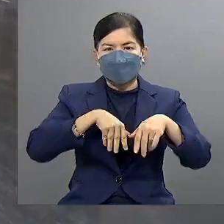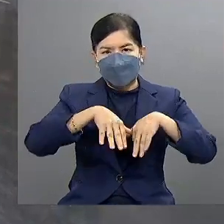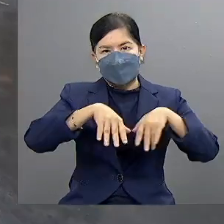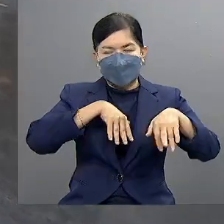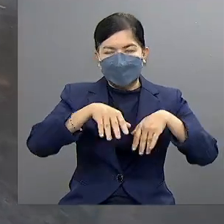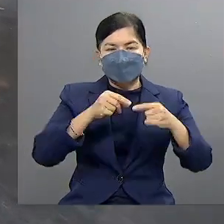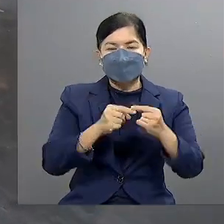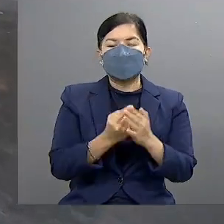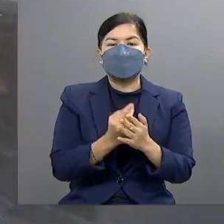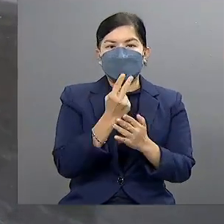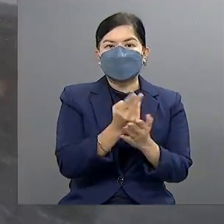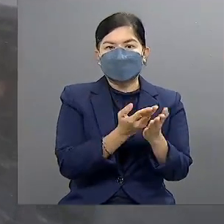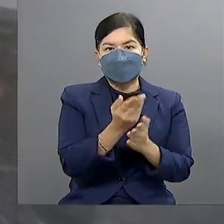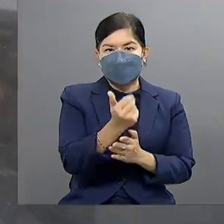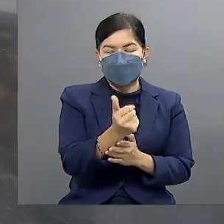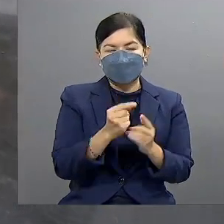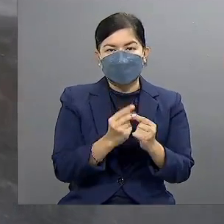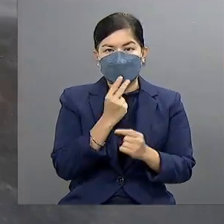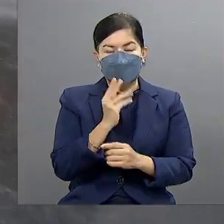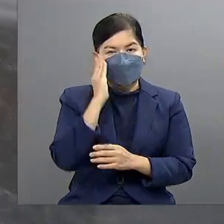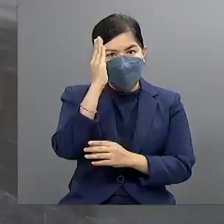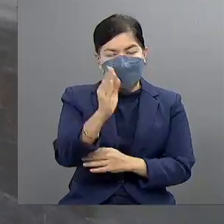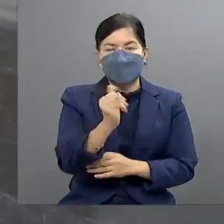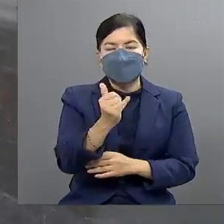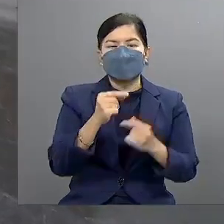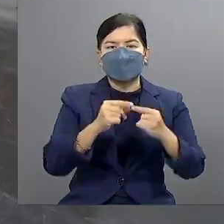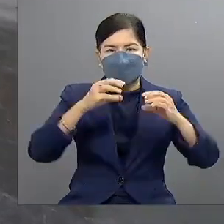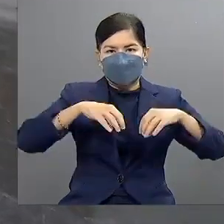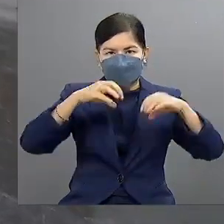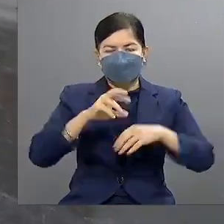ทางฝนจะตกเหมือนกันด้วยนะคะคุณพรวดีคุณจิรชาตาคะ ค่ะขอบคุณค่ะ ขอบคุณค่ะ